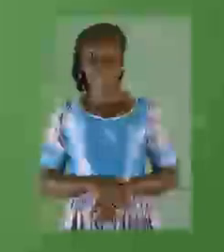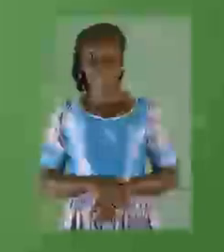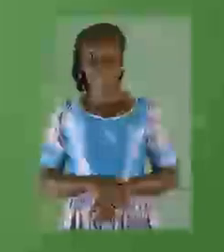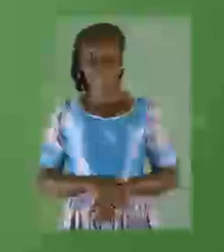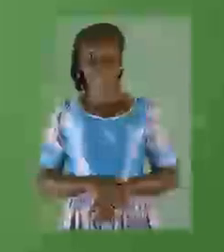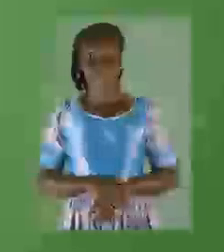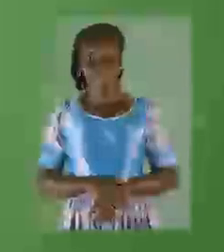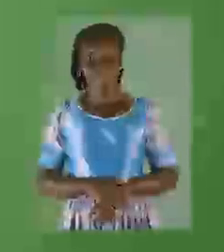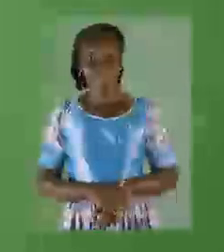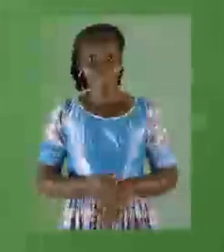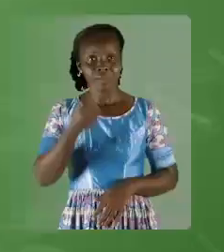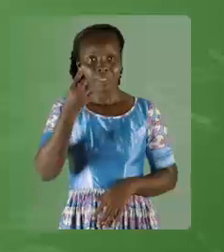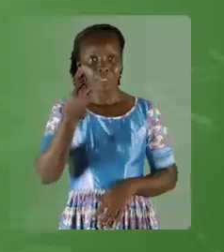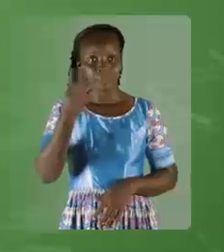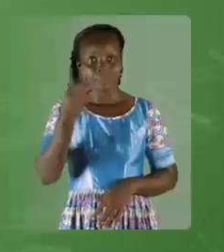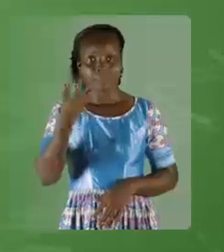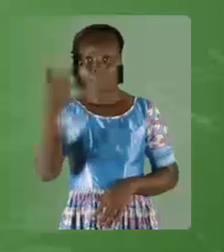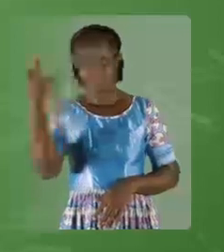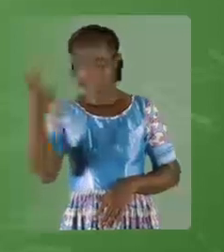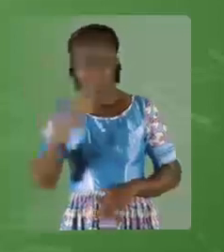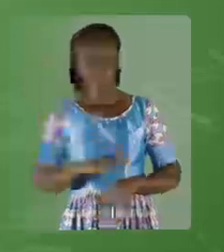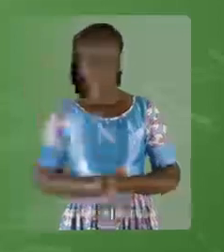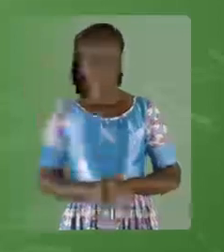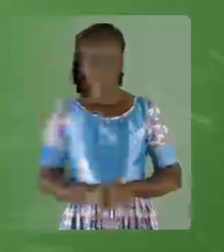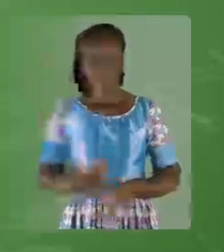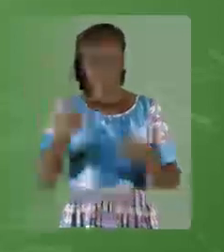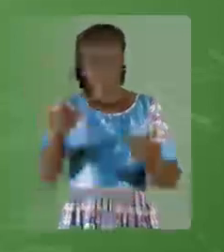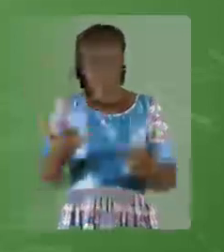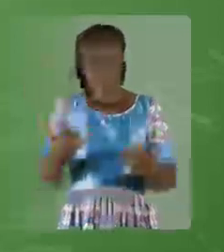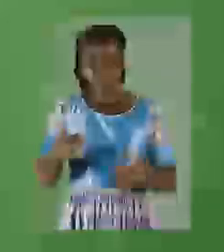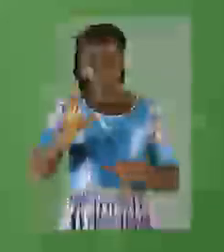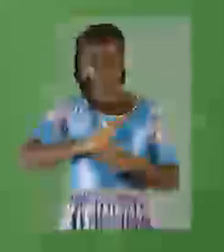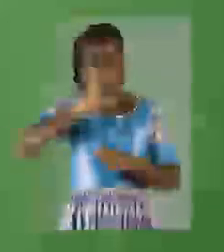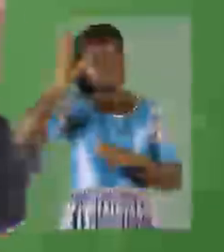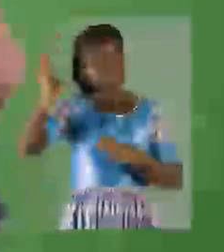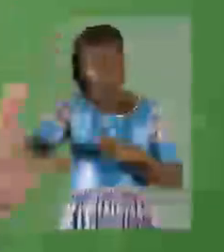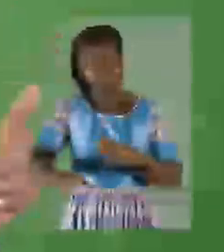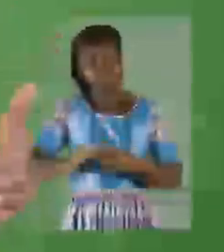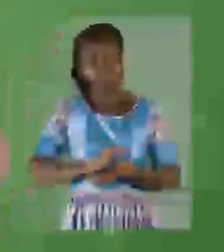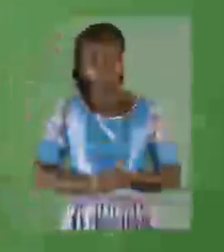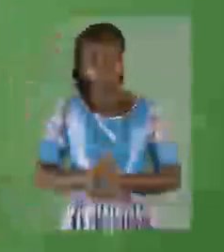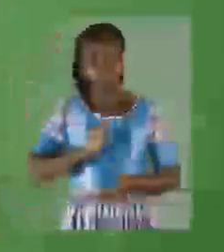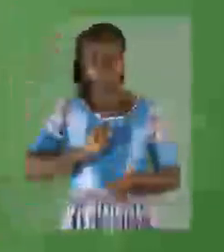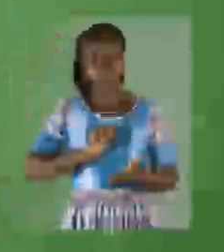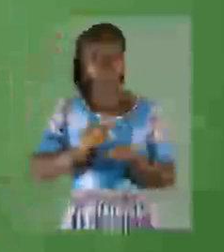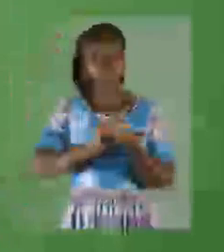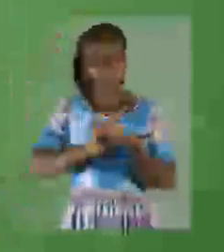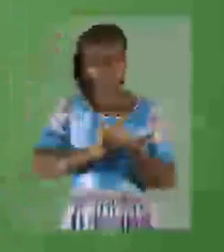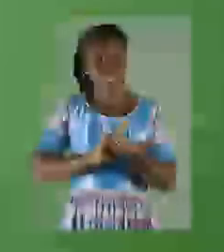maintenant, nous allons passer aux conséquences de l'automédication.